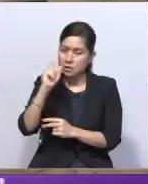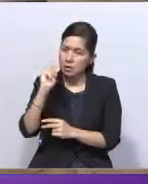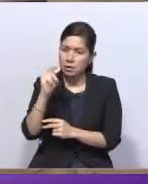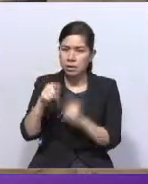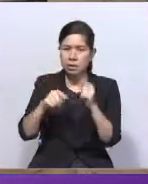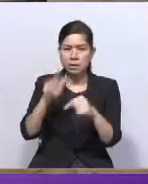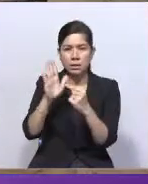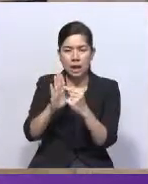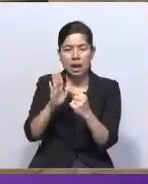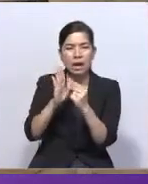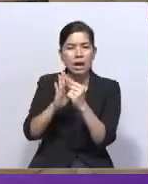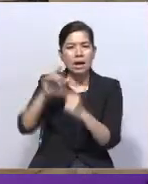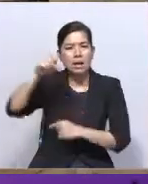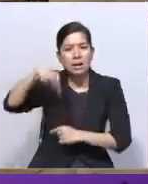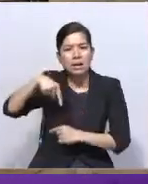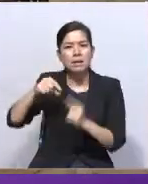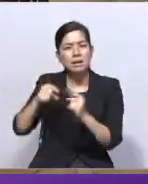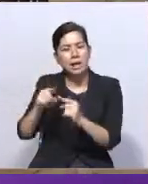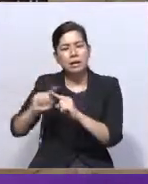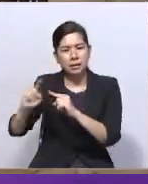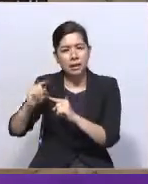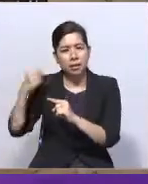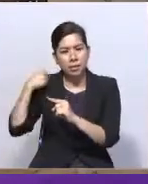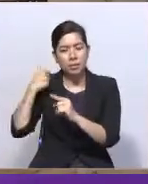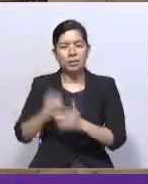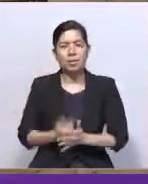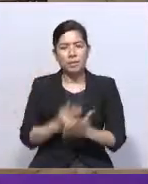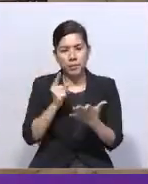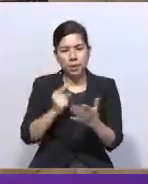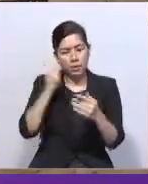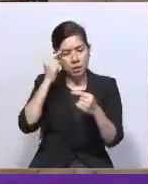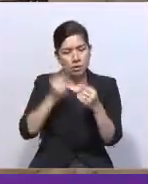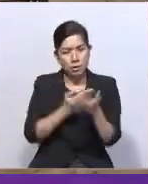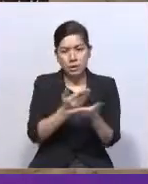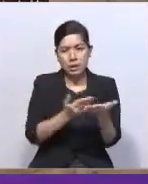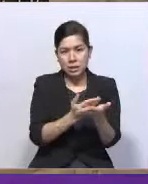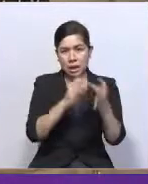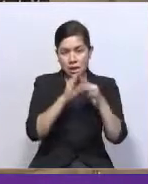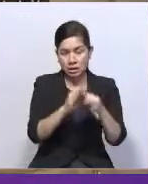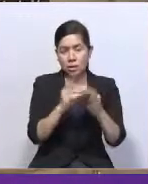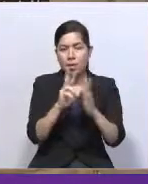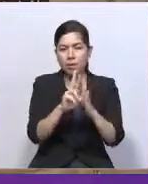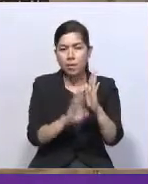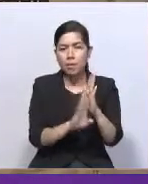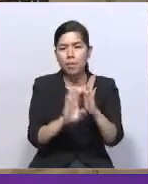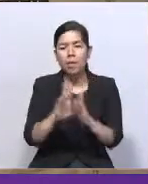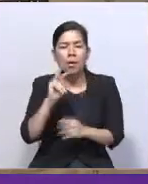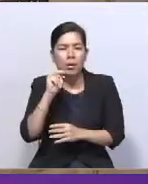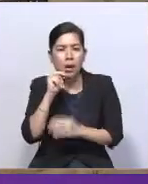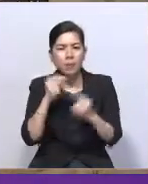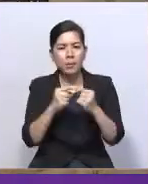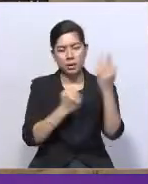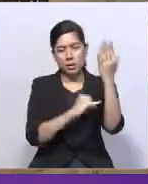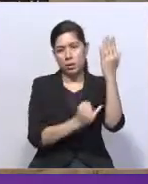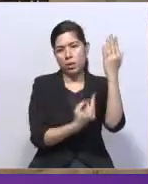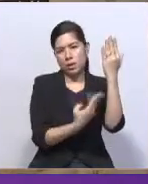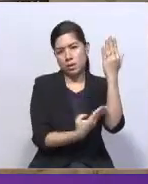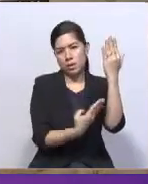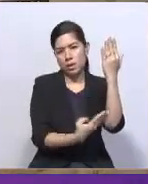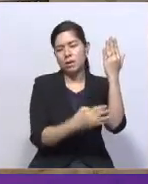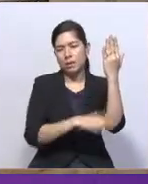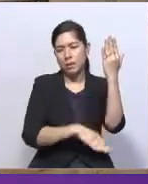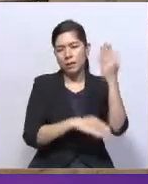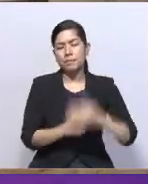นะครับก็ทั้ง4จังหวัดนี้ก็จะพิจารณาเรื่องของการบริหารจัดการน้ำนะครับในพื้นที่ด้วยนะครับแล้ว